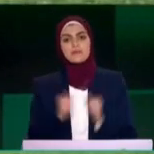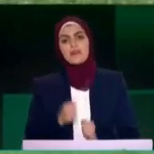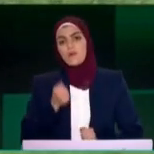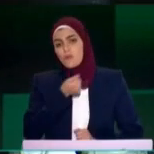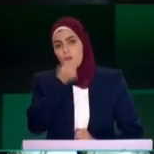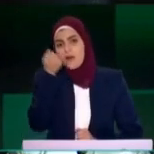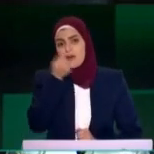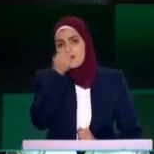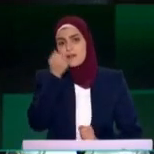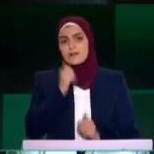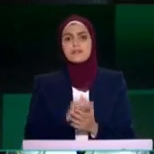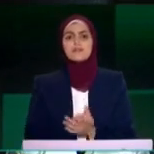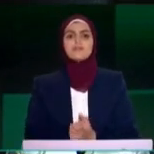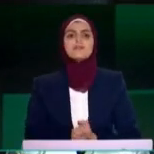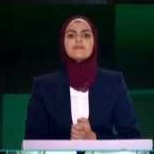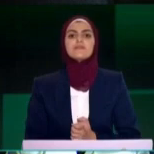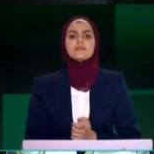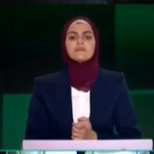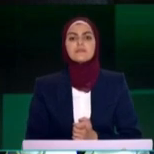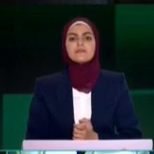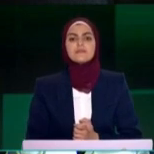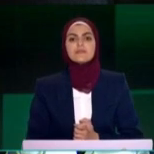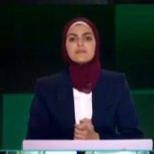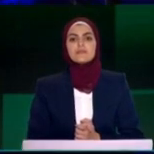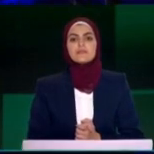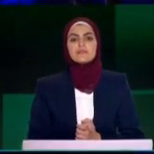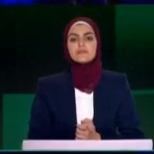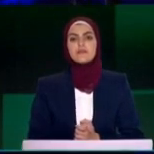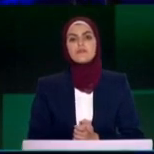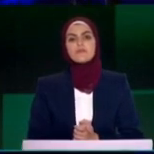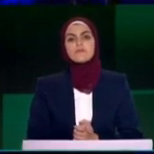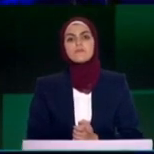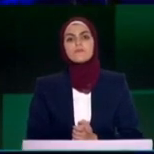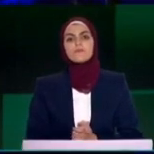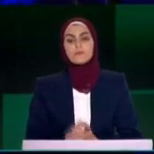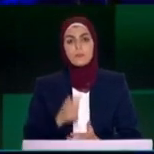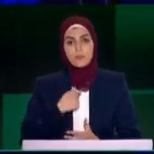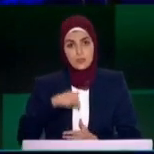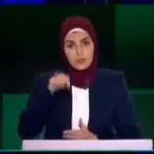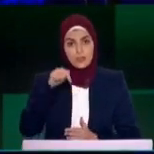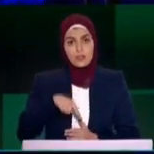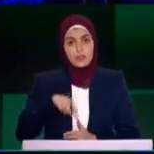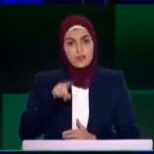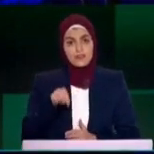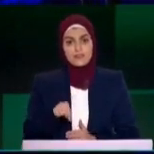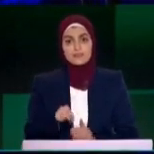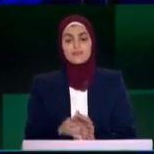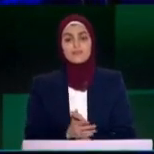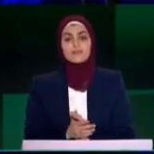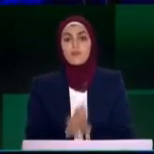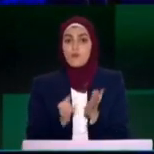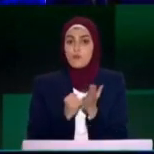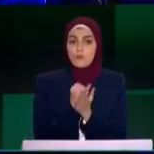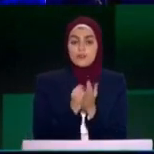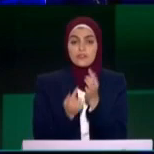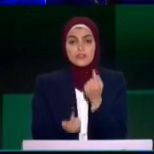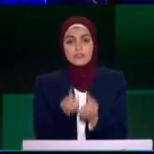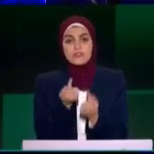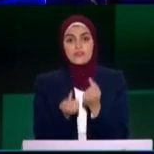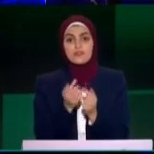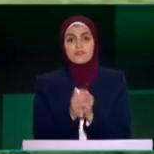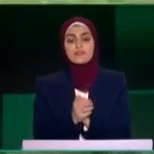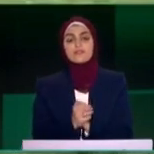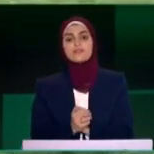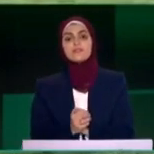المنيا مركز أبو قرقاص قرية أبيوها. احنا النهاردة يا فندم في أحد المدارس الحقلية التي